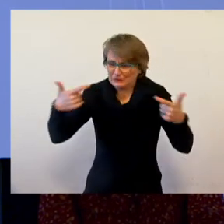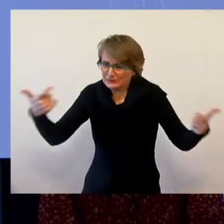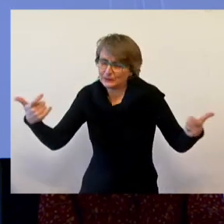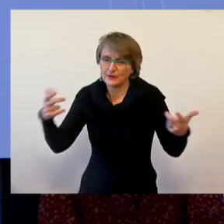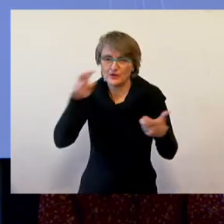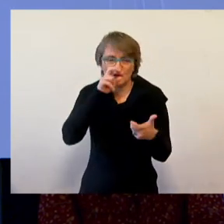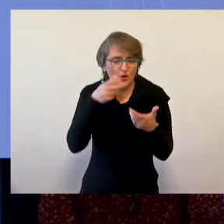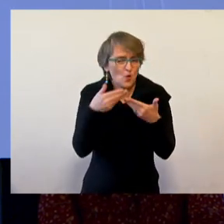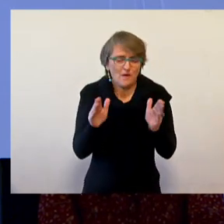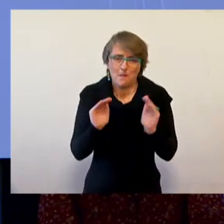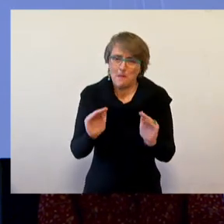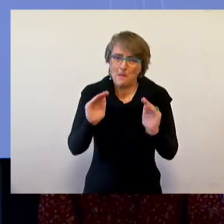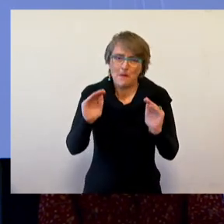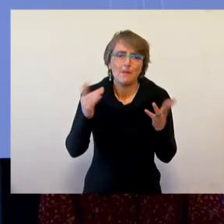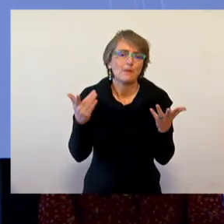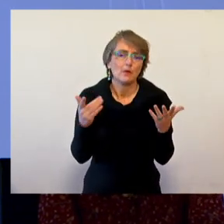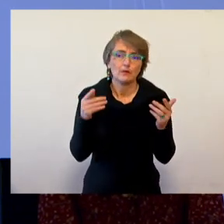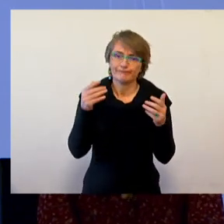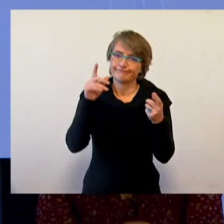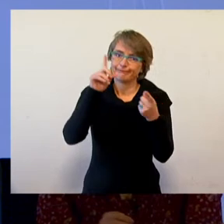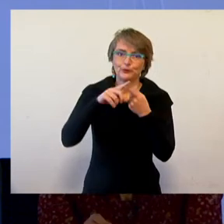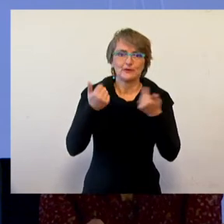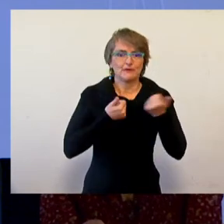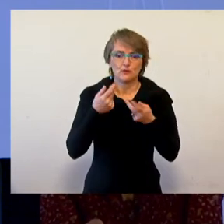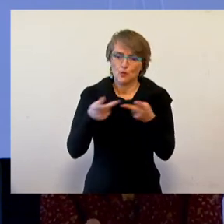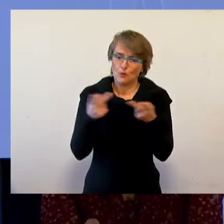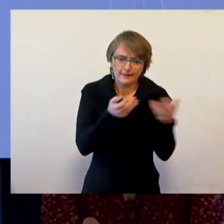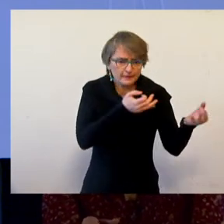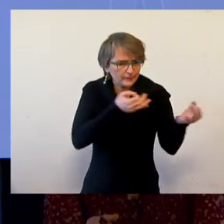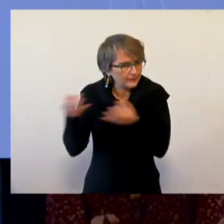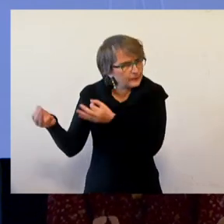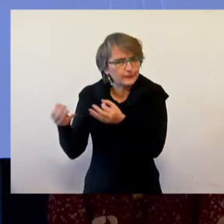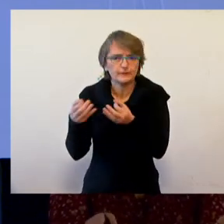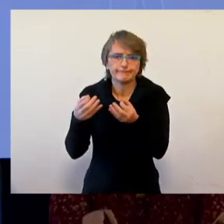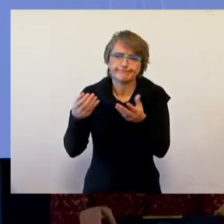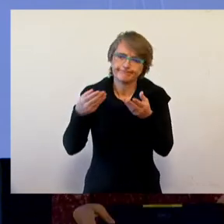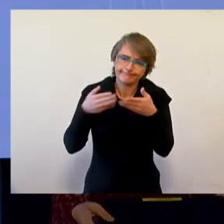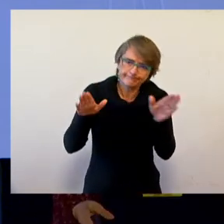éviter de fragiliser les familles,